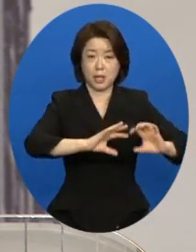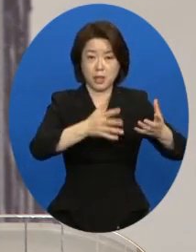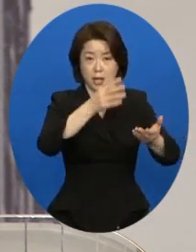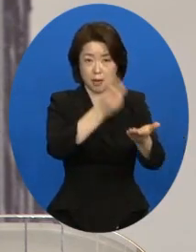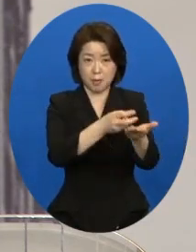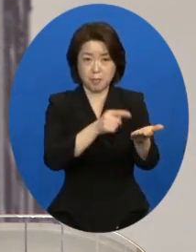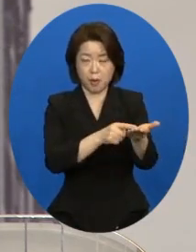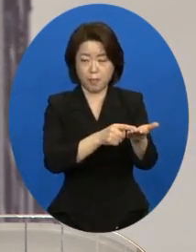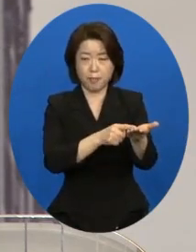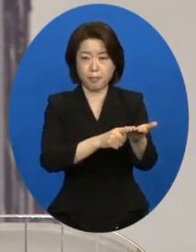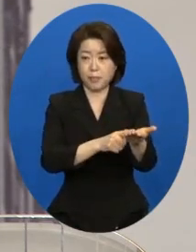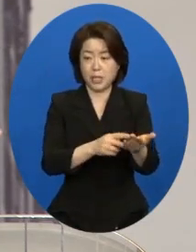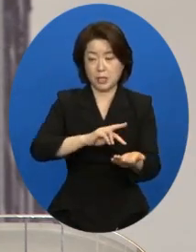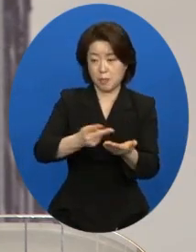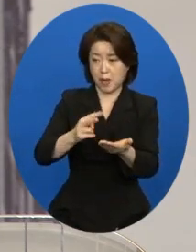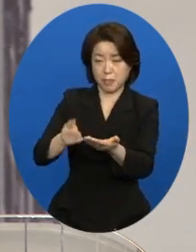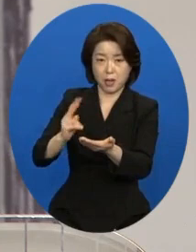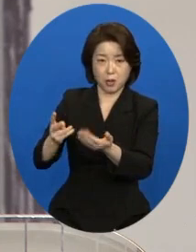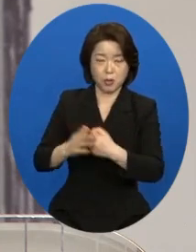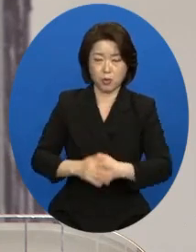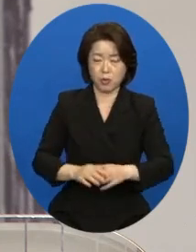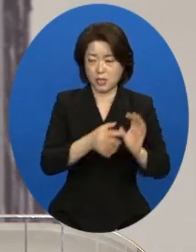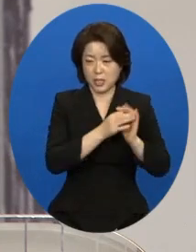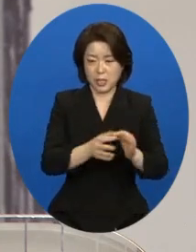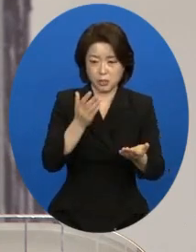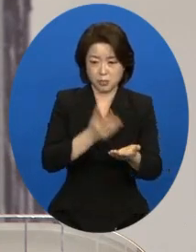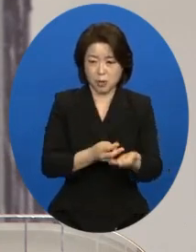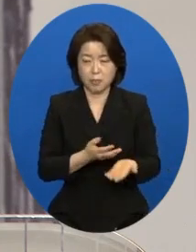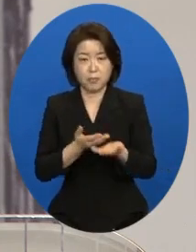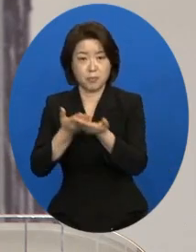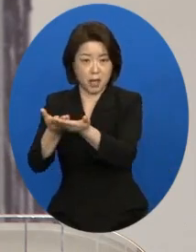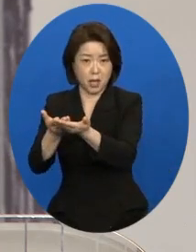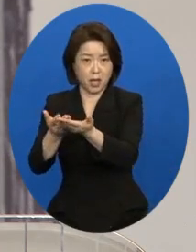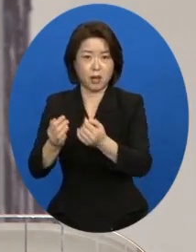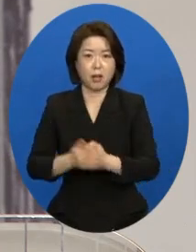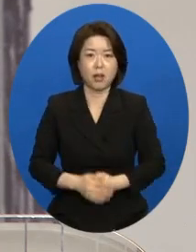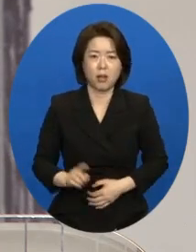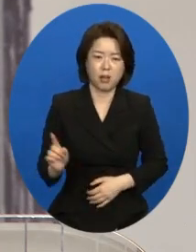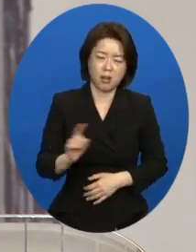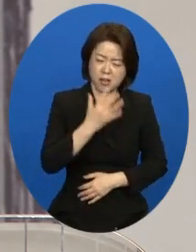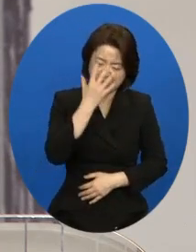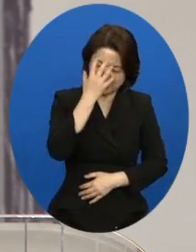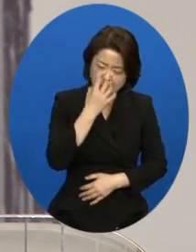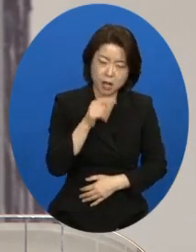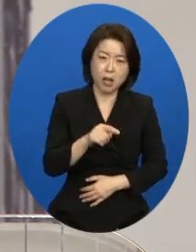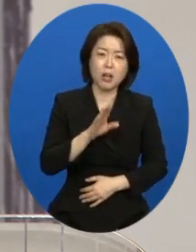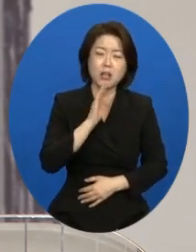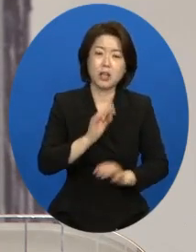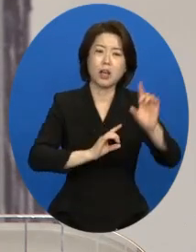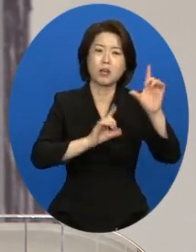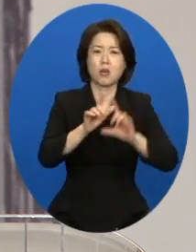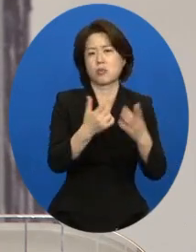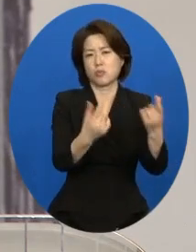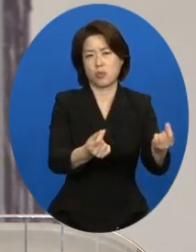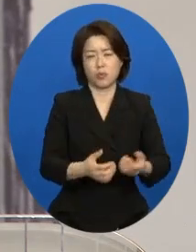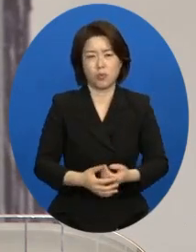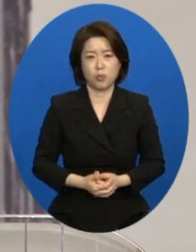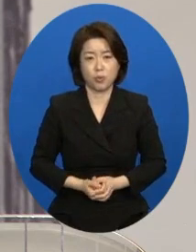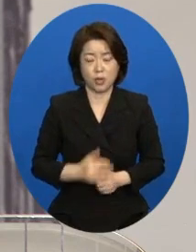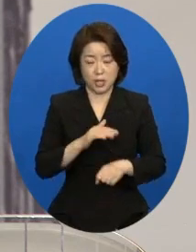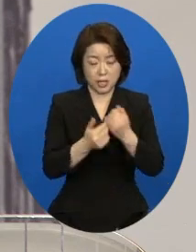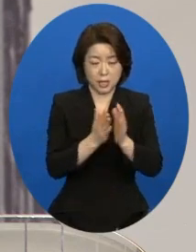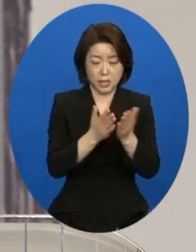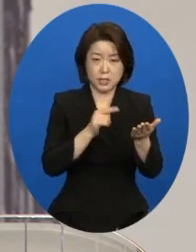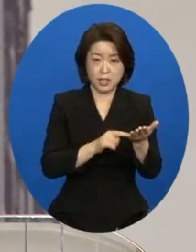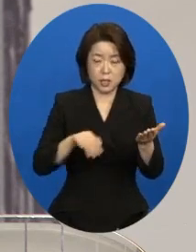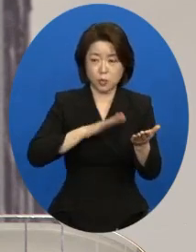이 법을 바꾸려는 법안들이 계속 상정이 될 거예요. 참으로 암울하죠. 이것이 현실입니다. 그러니까 성경은 이 말씀을